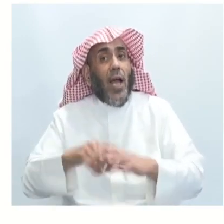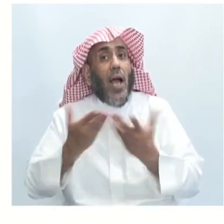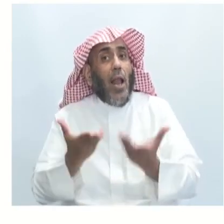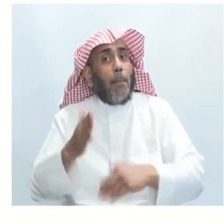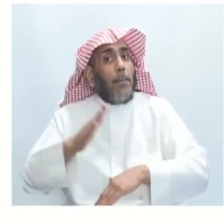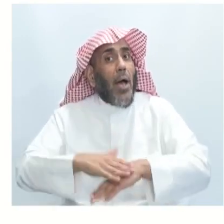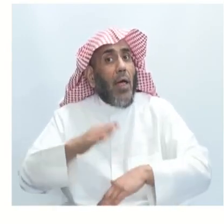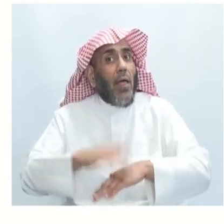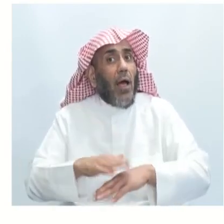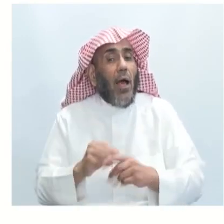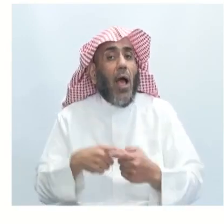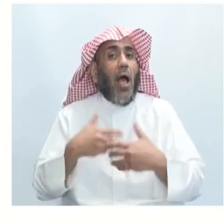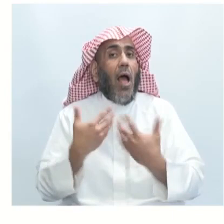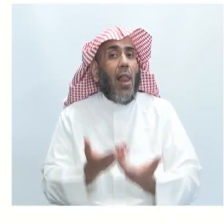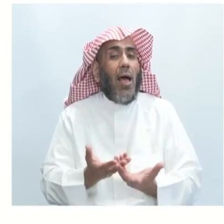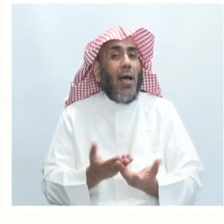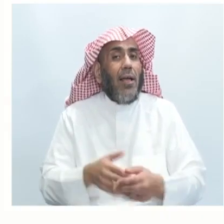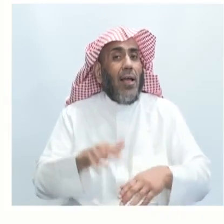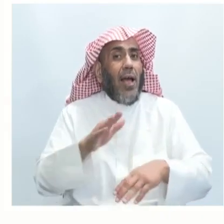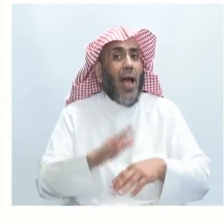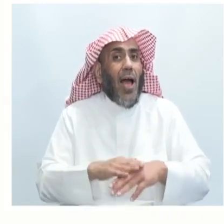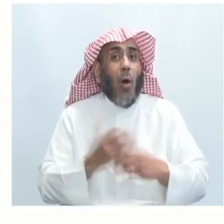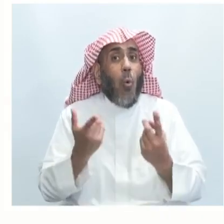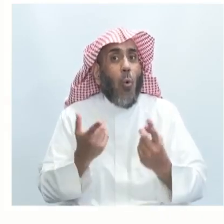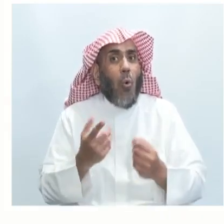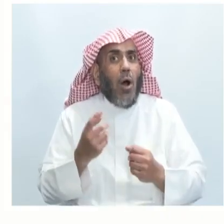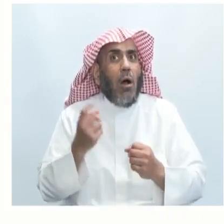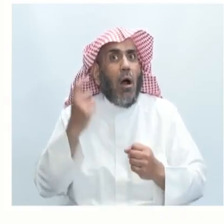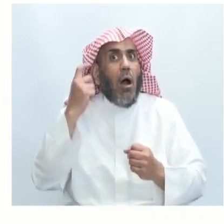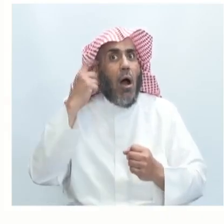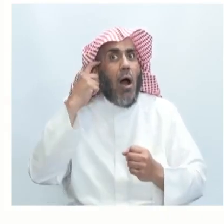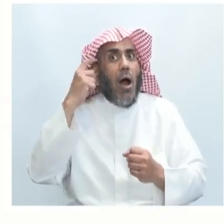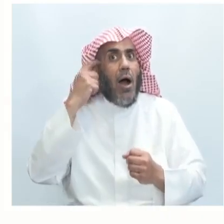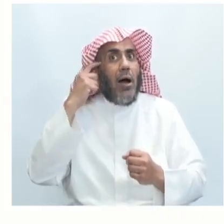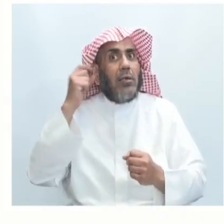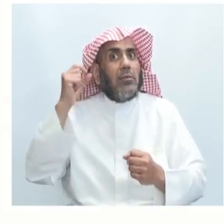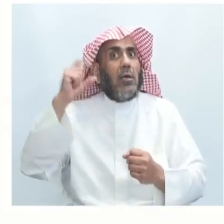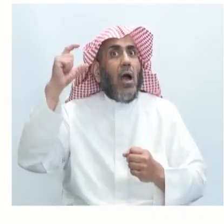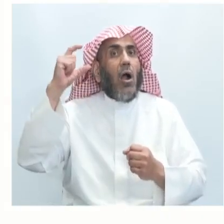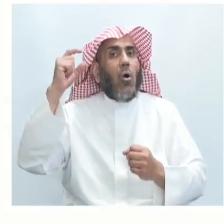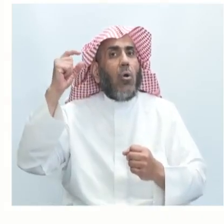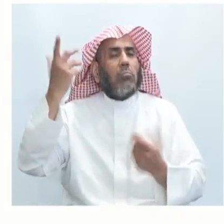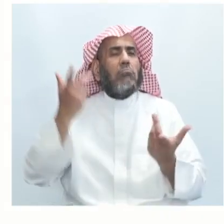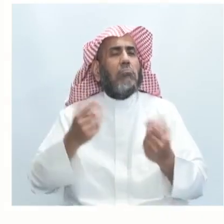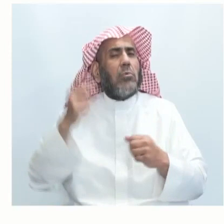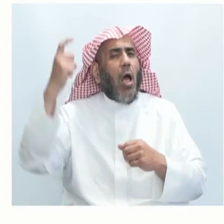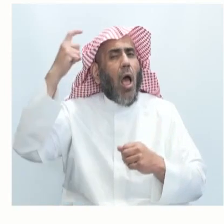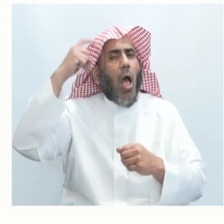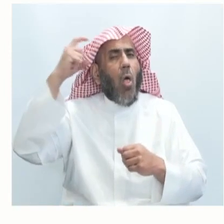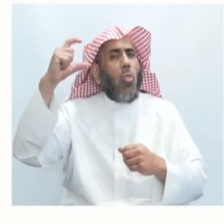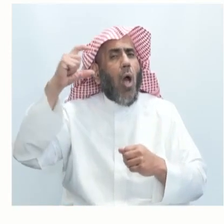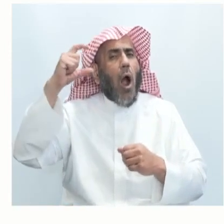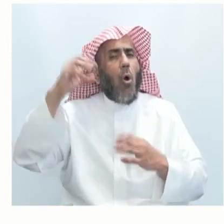ماذا احسنتم على التذكر اي يتذكر